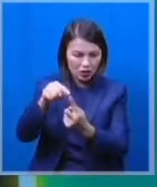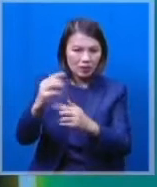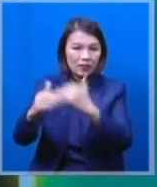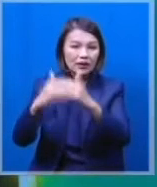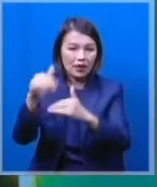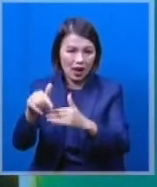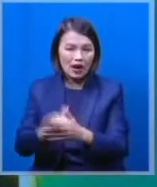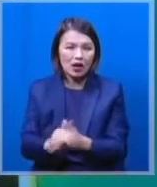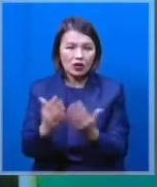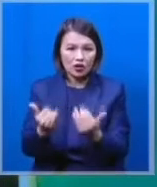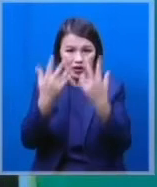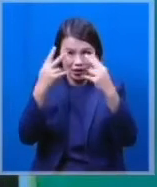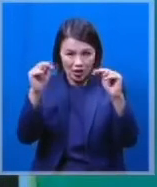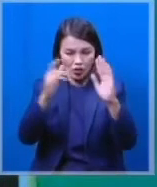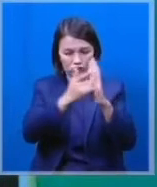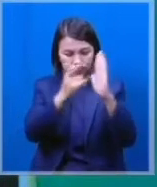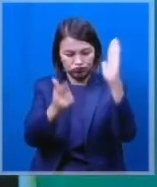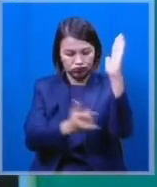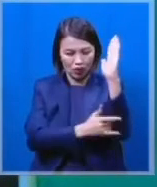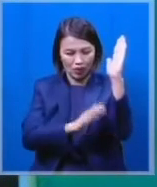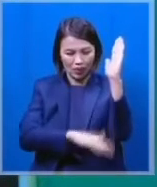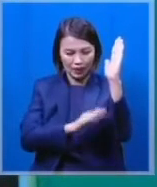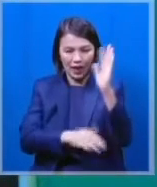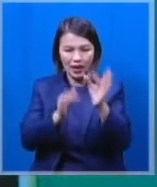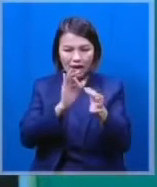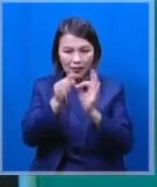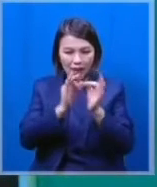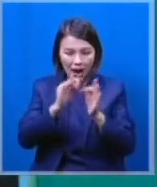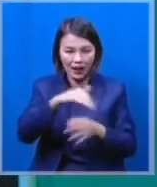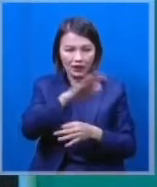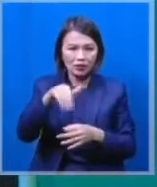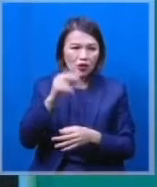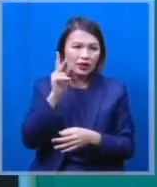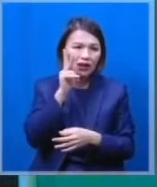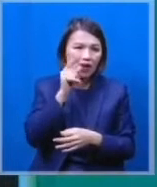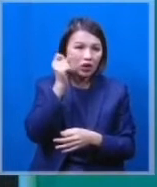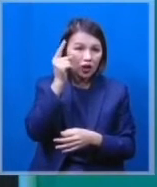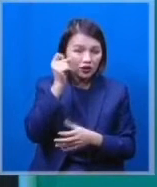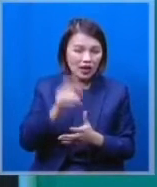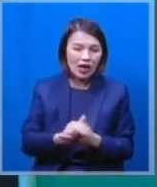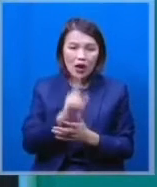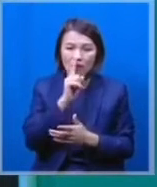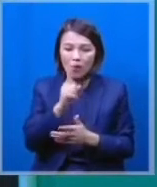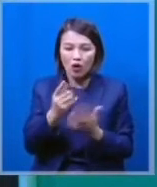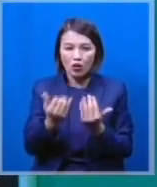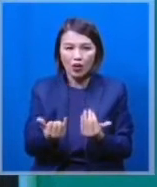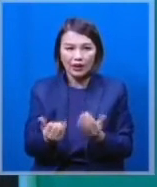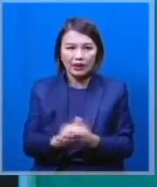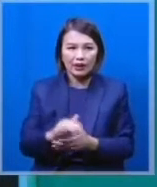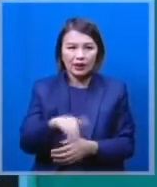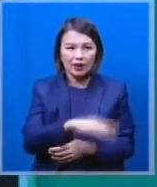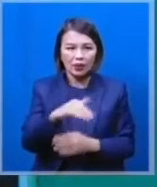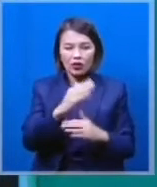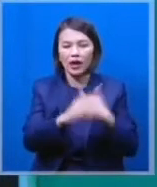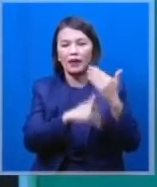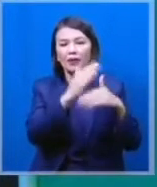นายกรัฐมนตรีวันนี้เดินทางลงไปในพื้นที่ก็อธิบายให้ผู้สื่อข่าวได้เข้าใจบอกว่าณเวลานี้เนี่ยคือภาพรวมในการพัฒ